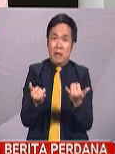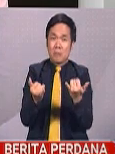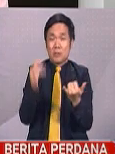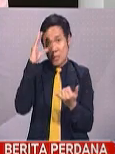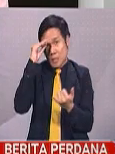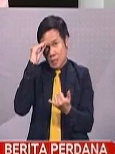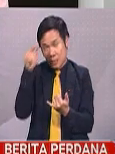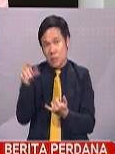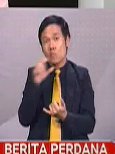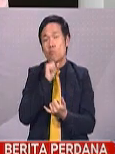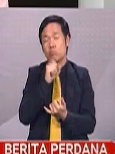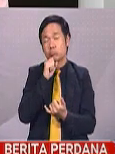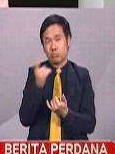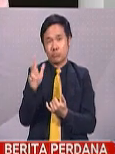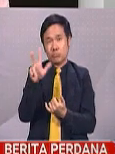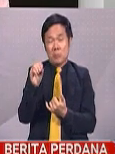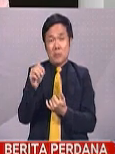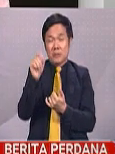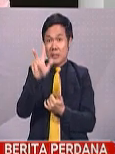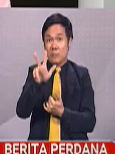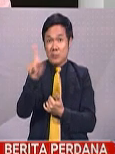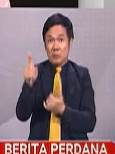ke-110 direkodkan di negara ini.